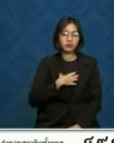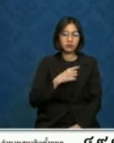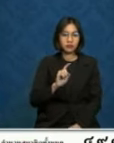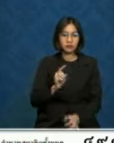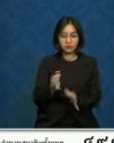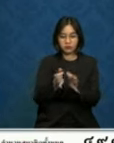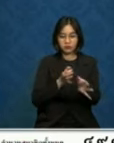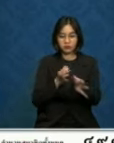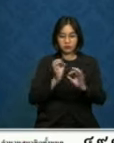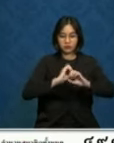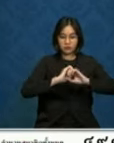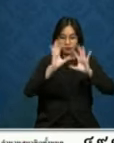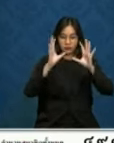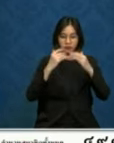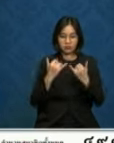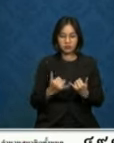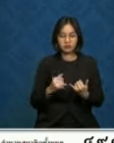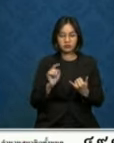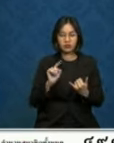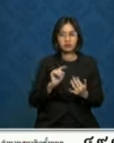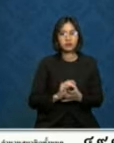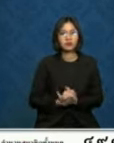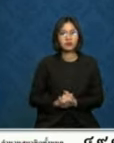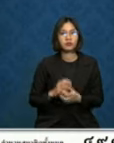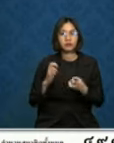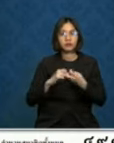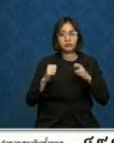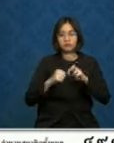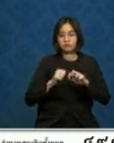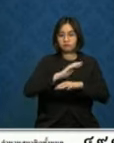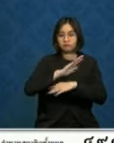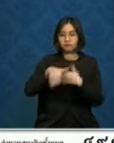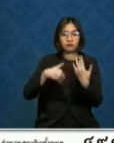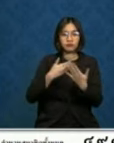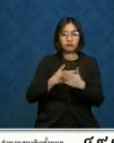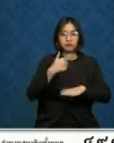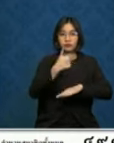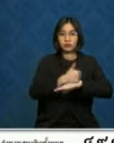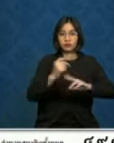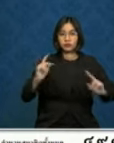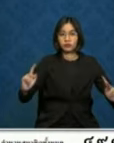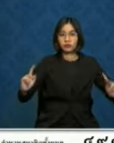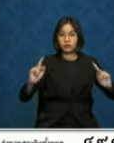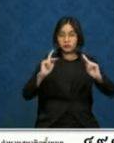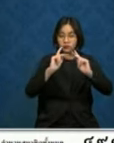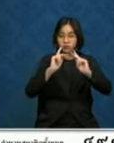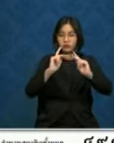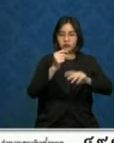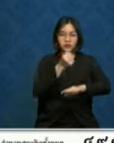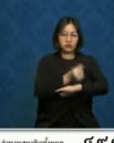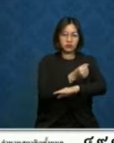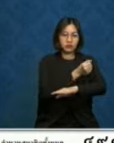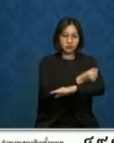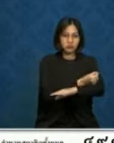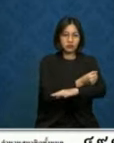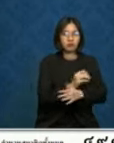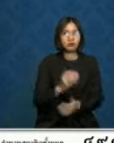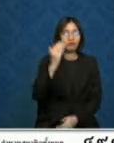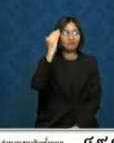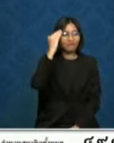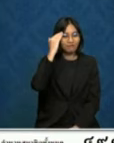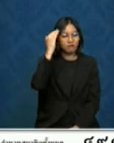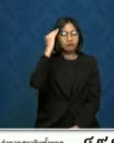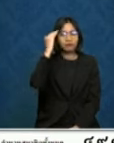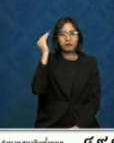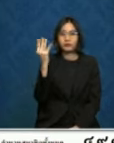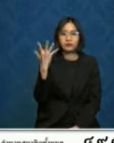ชี้ให้ชัดๆในวันนี้นะครับปัญหาเหล่านี้รัฐมนตรีว่าการกระทรวงแรงงานท่านทราบเรื่องนี้ห